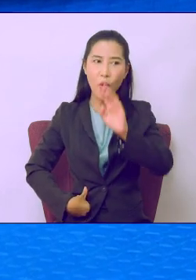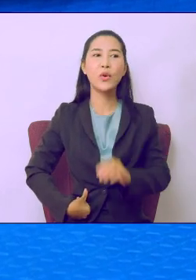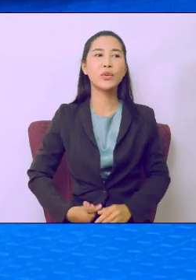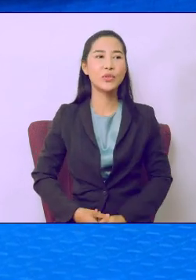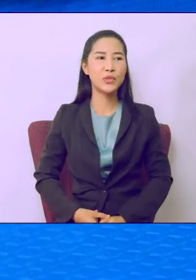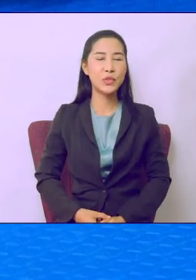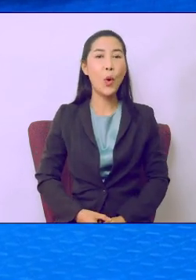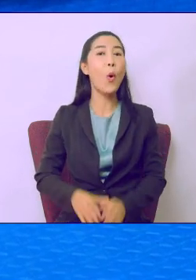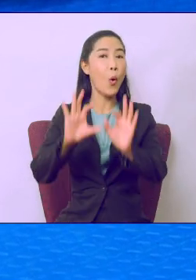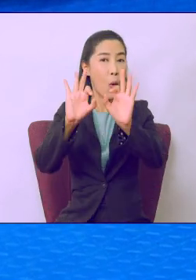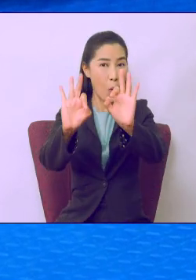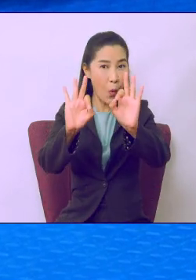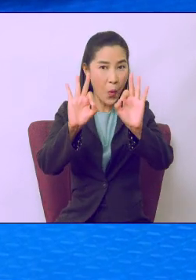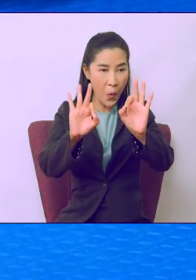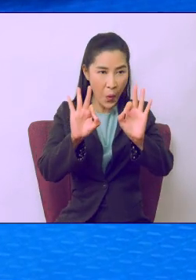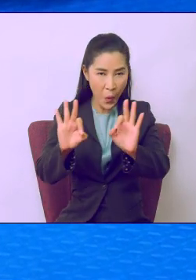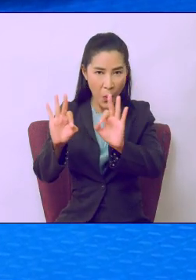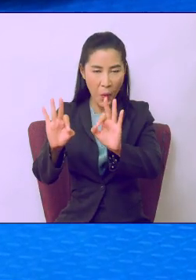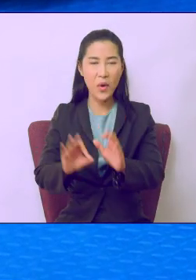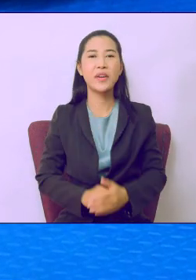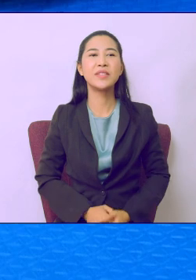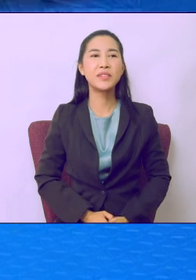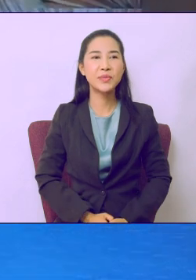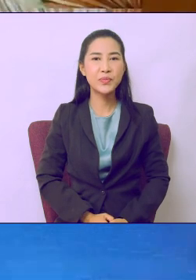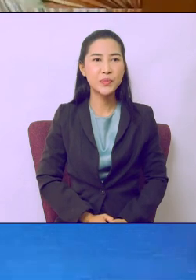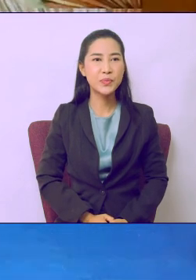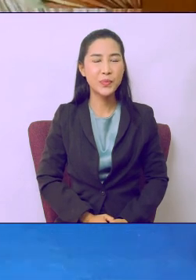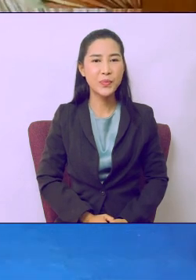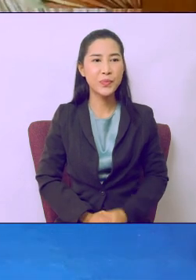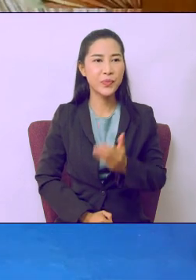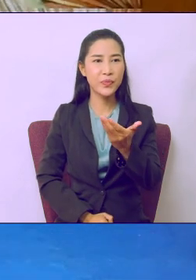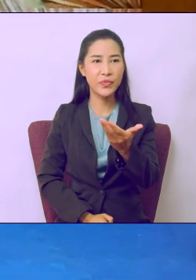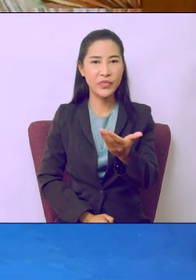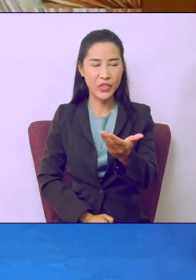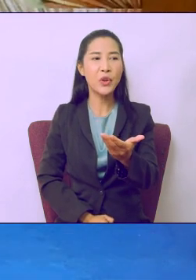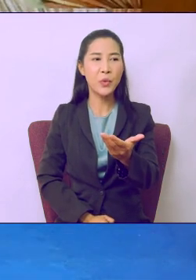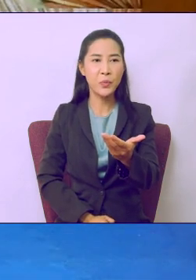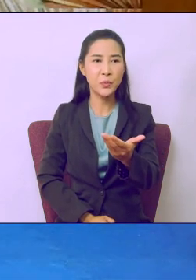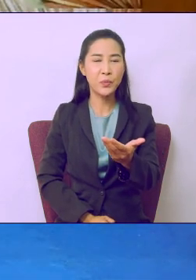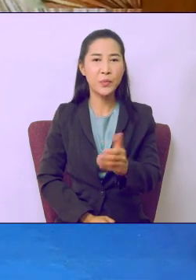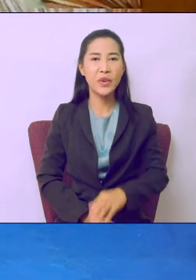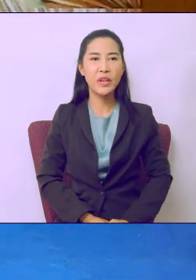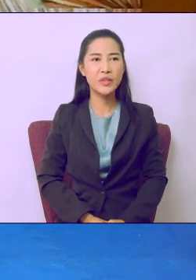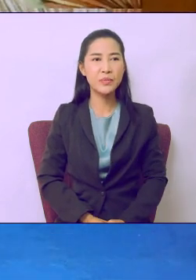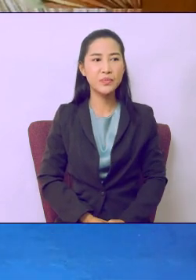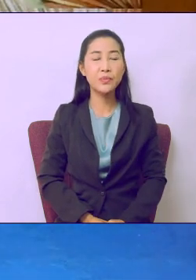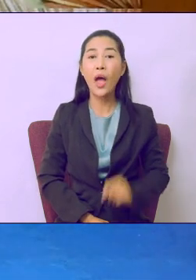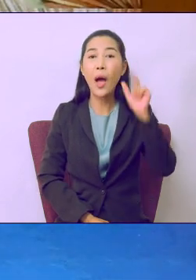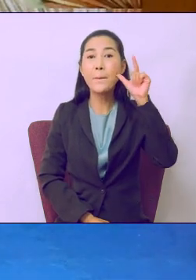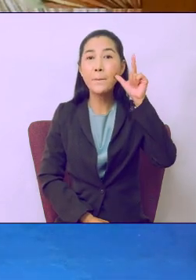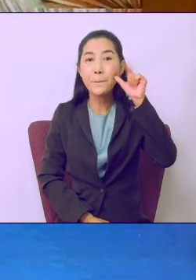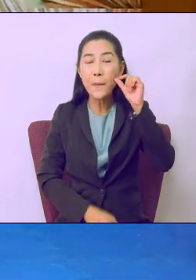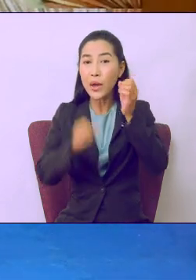อ่าโอเคคราวนี้ครับคราวนี้เนาะเป็นพทของ Deep relaxนะครับคุณ